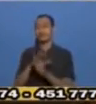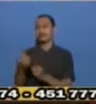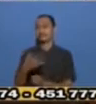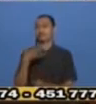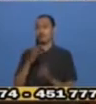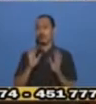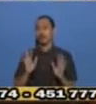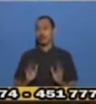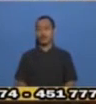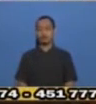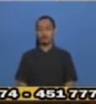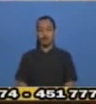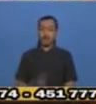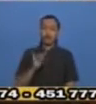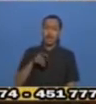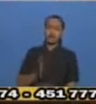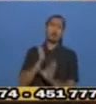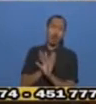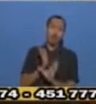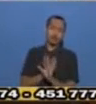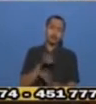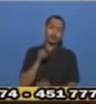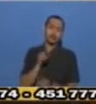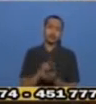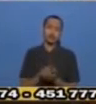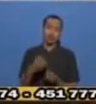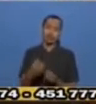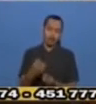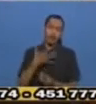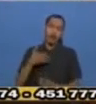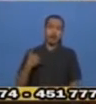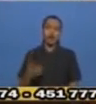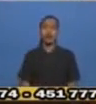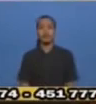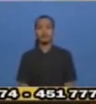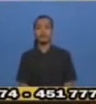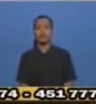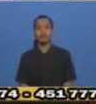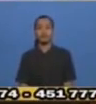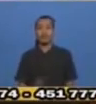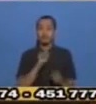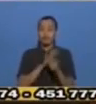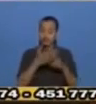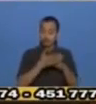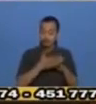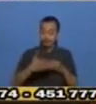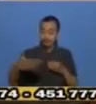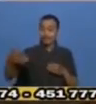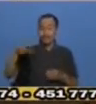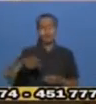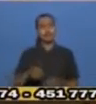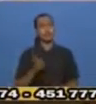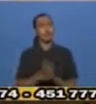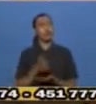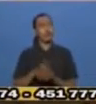lain yang secara psikologis? Psikologis kemudian mungkin selama ini sebetulnya dengan adanya pandemi COVID ini banyak hikmah sebetulnya